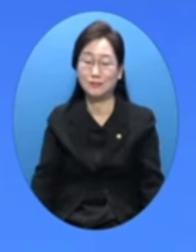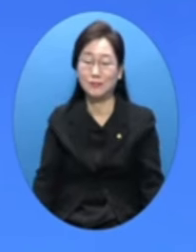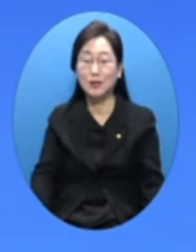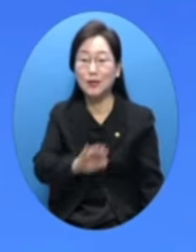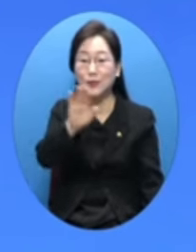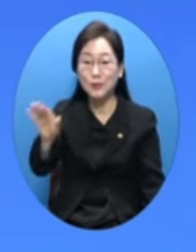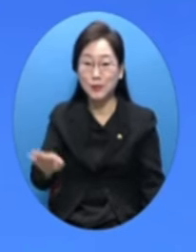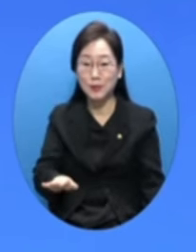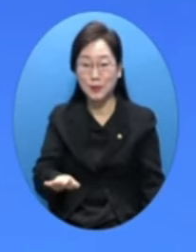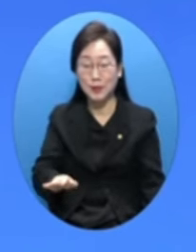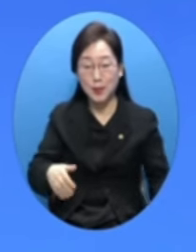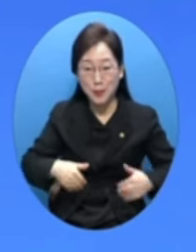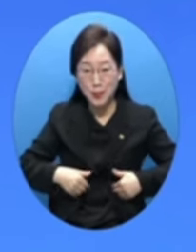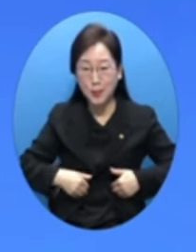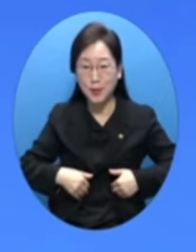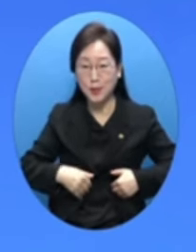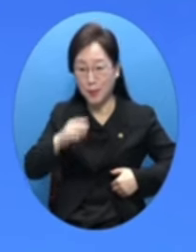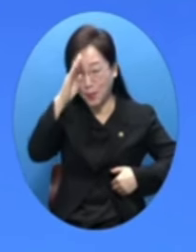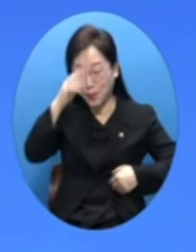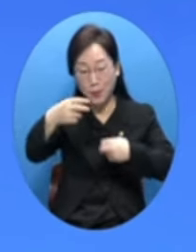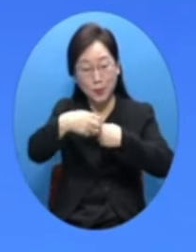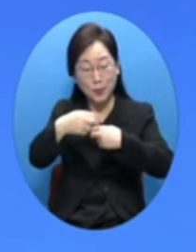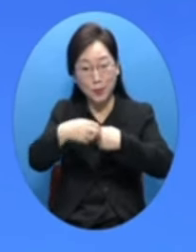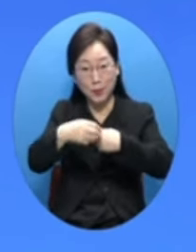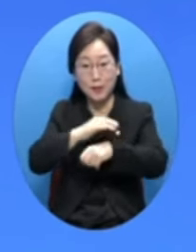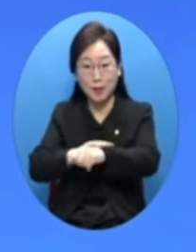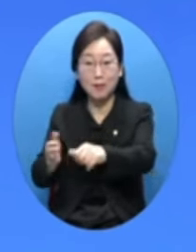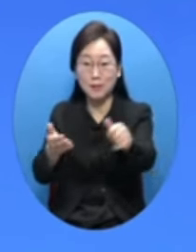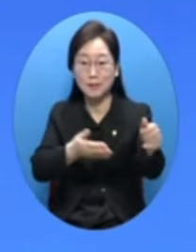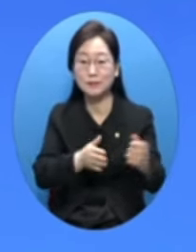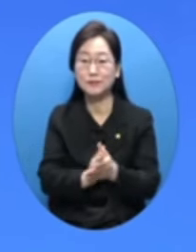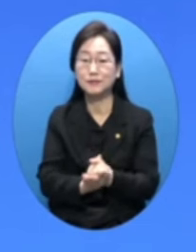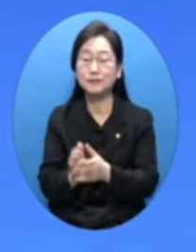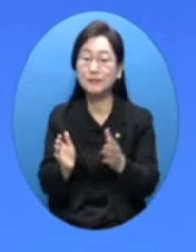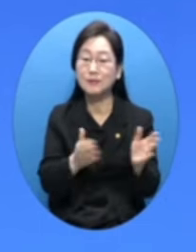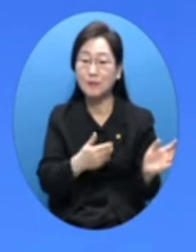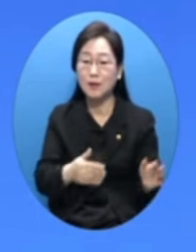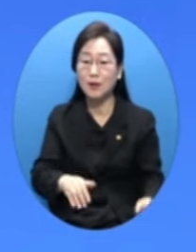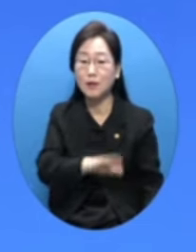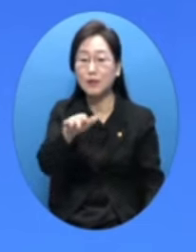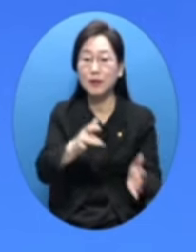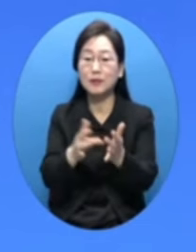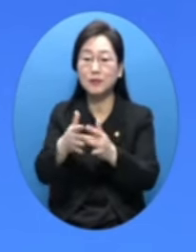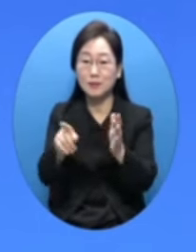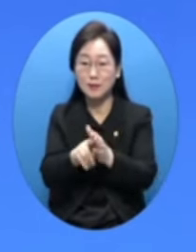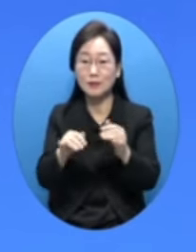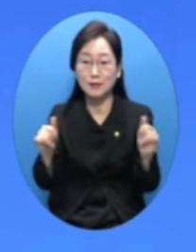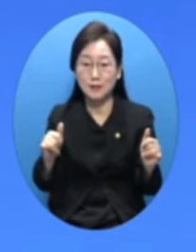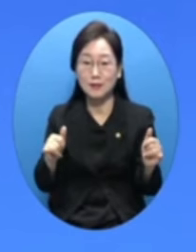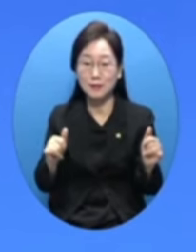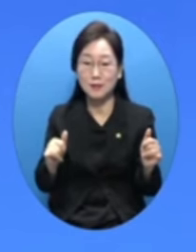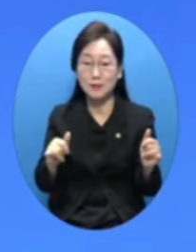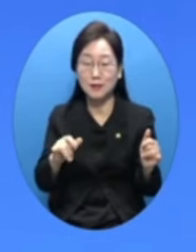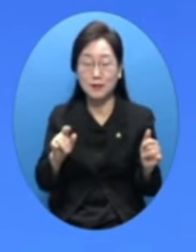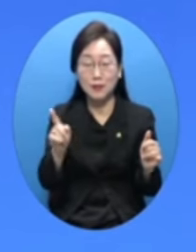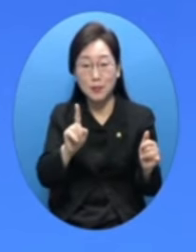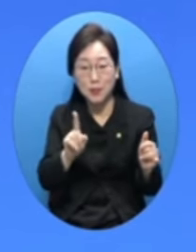필요할 진료를 잘 받게 되리라 생각을 합니다. 그런데 우리 예수 믿는 사람들에게서는 그런